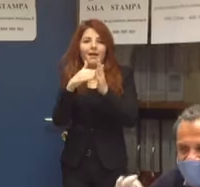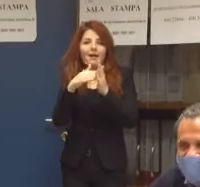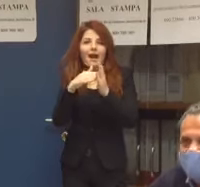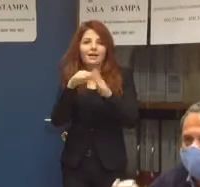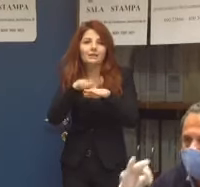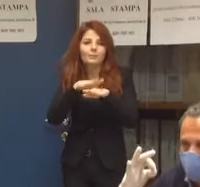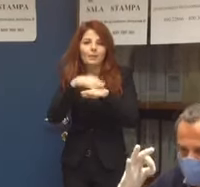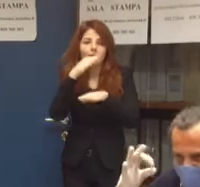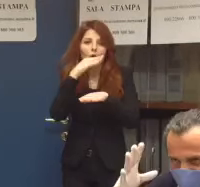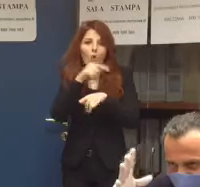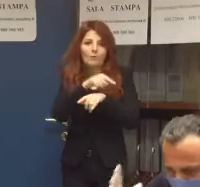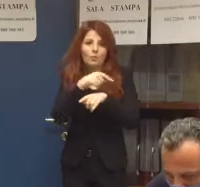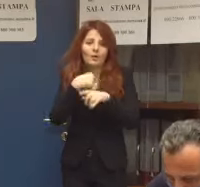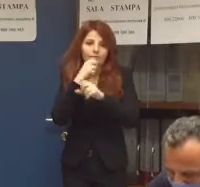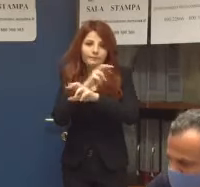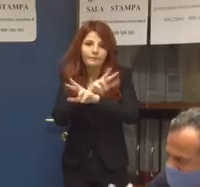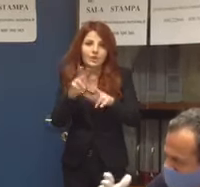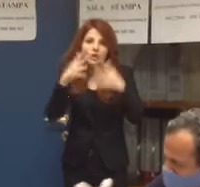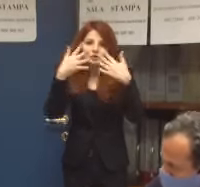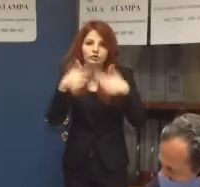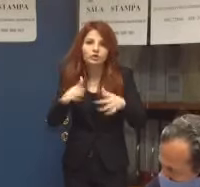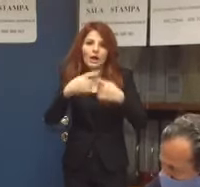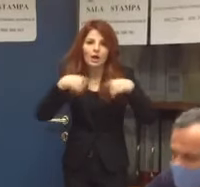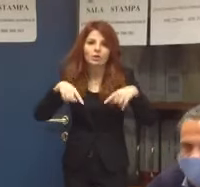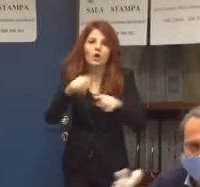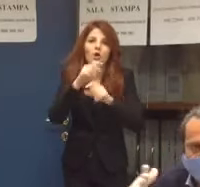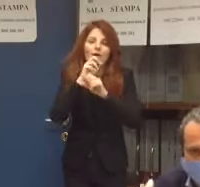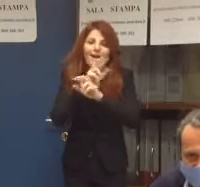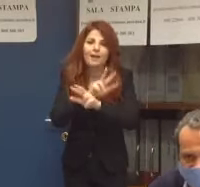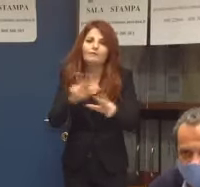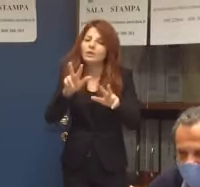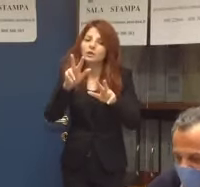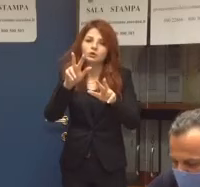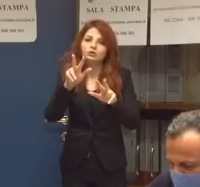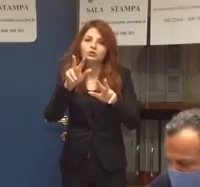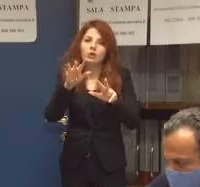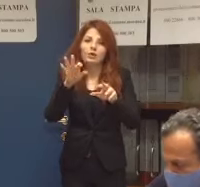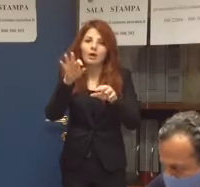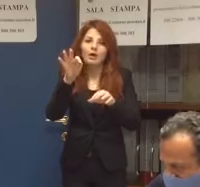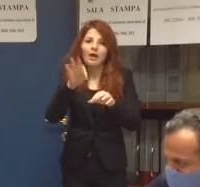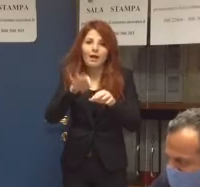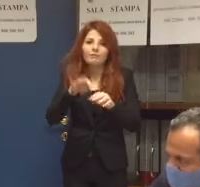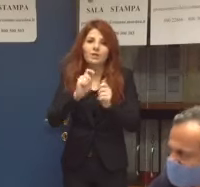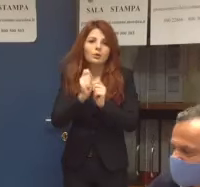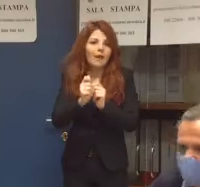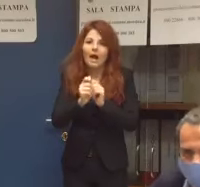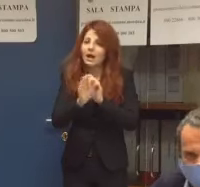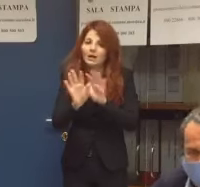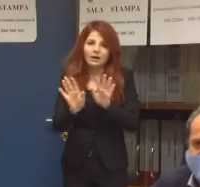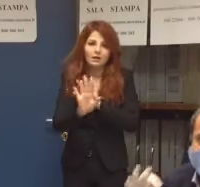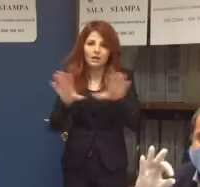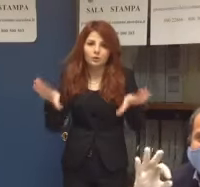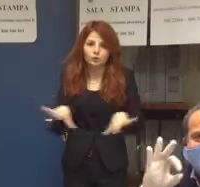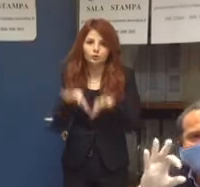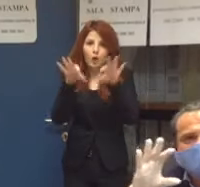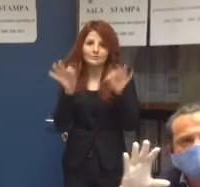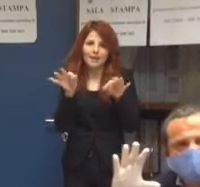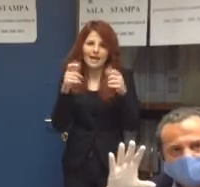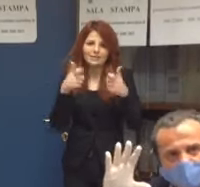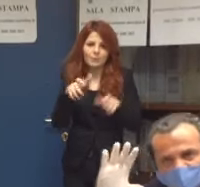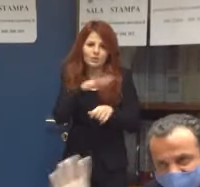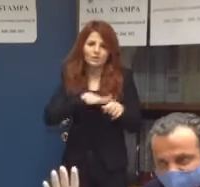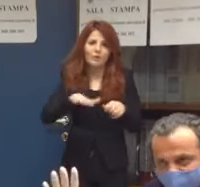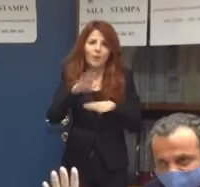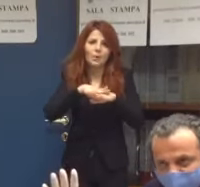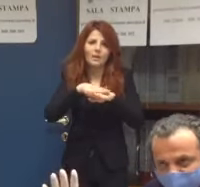la sospensione dei pagamenti e porteremo in consiglio comunale insieme ad altre proposte